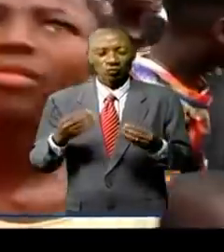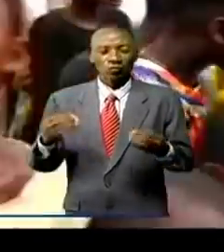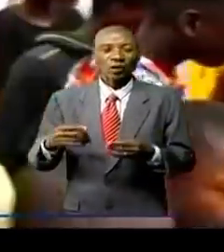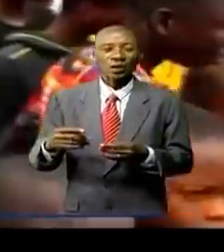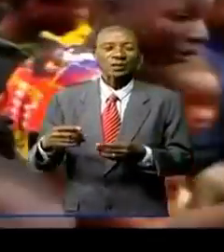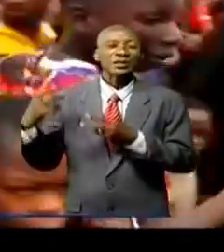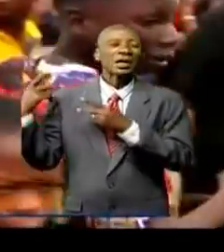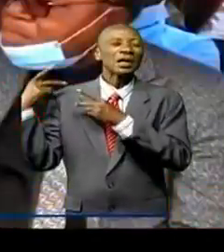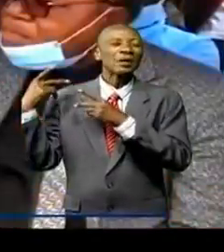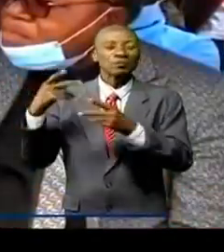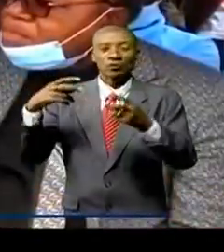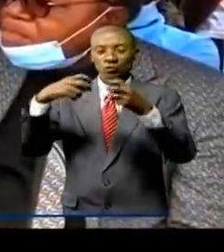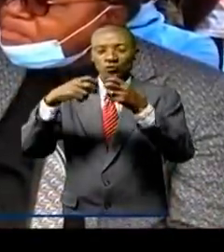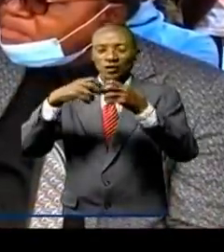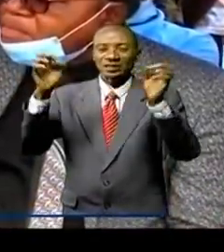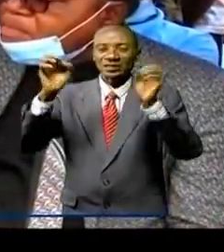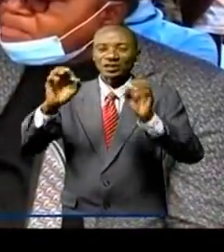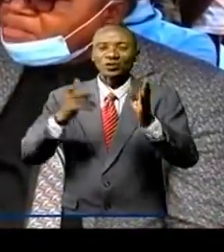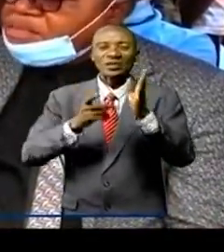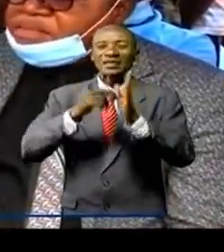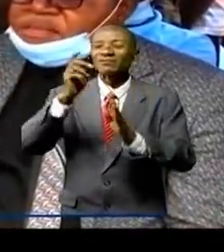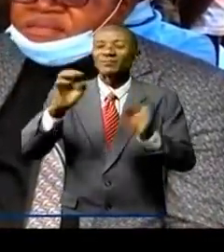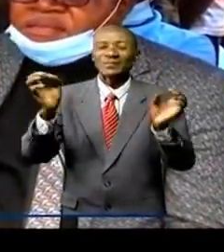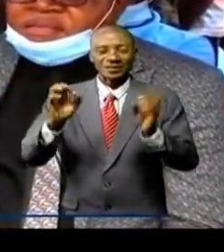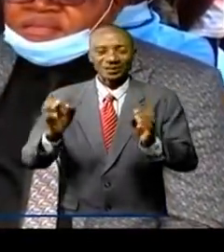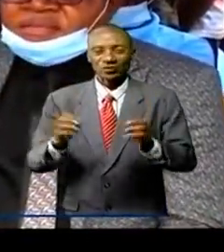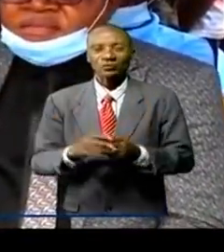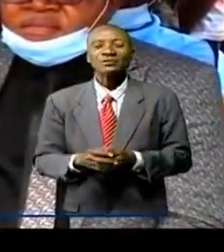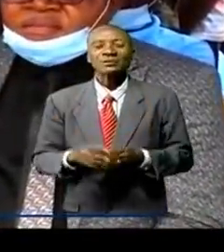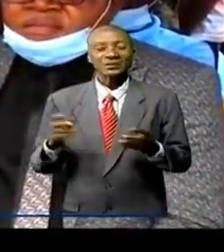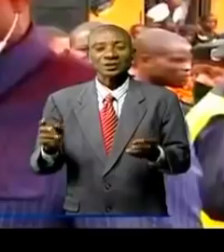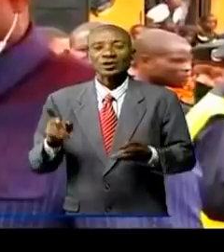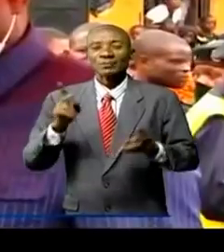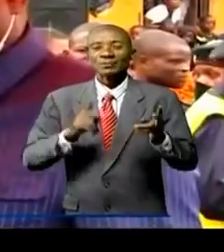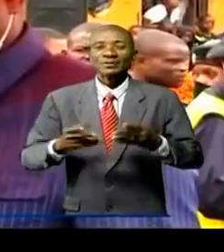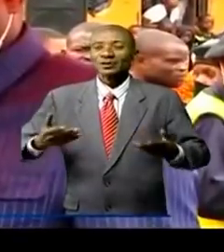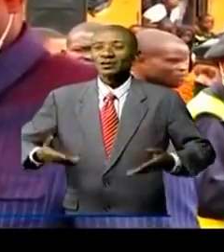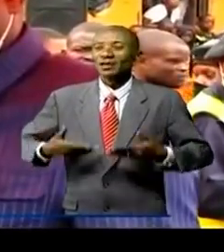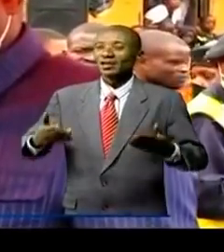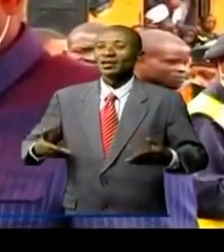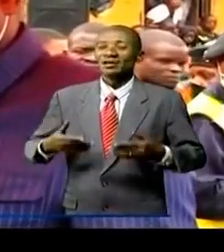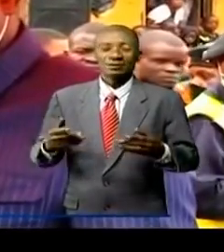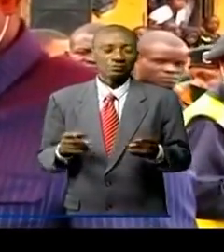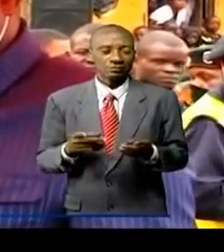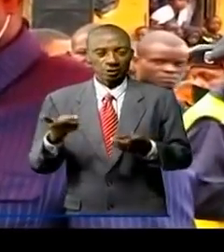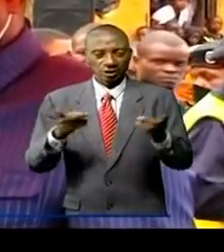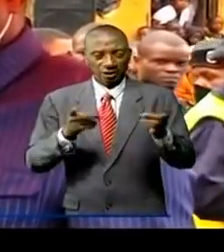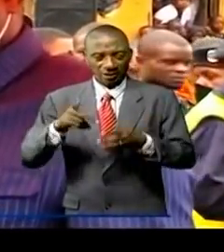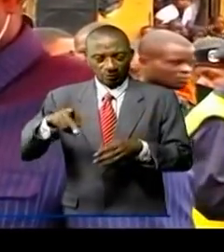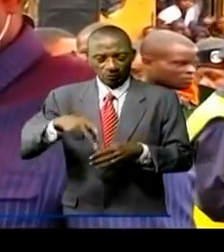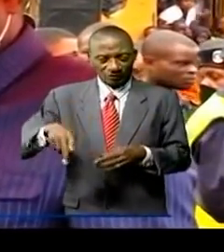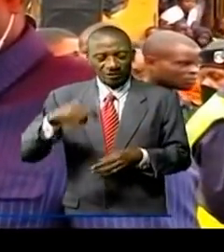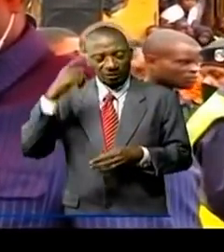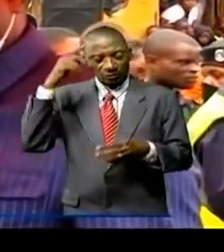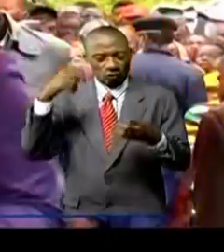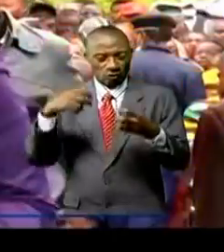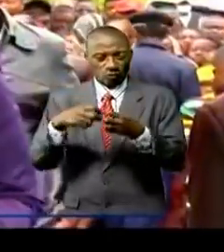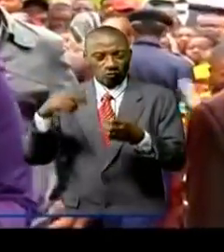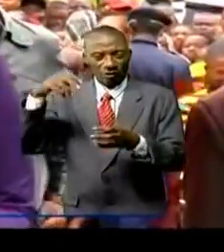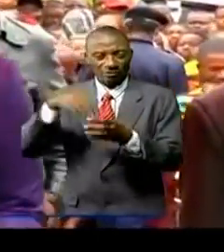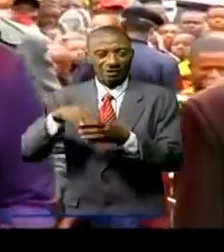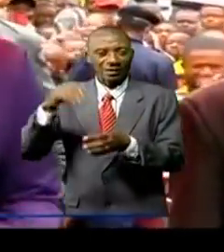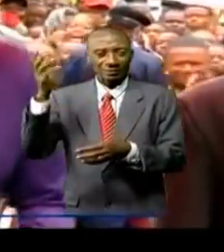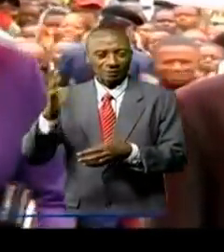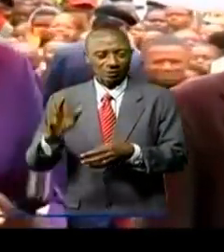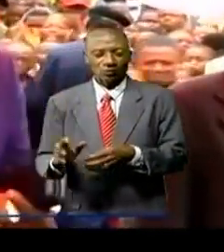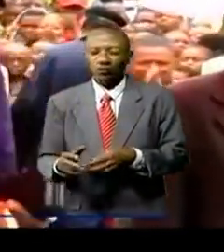de développement. Loin les efforts de l'autorité des provinces, les directeurs provinciaux de la SNEL du Congo central promet d'assurer la qualité de la desserte.